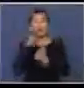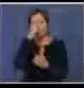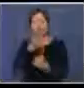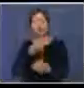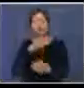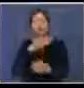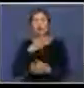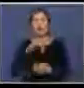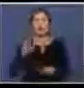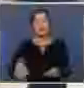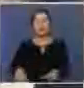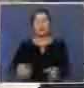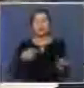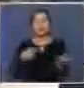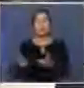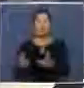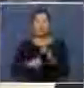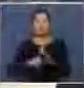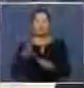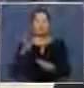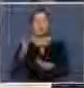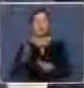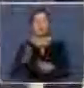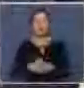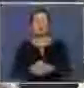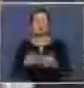орын дайындаймыз деп жатырмыз.